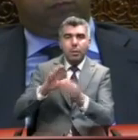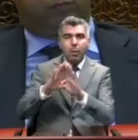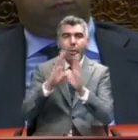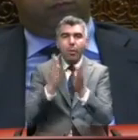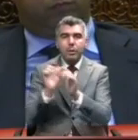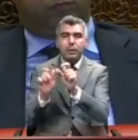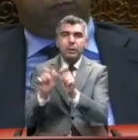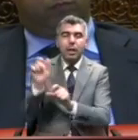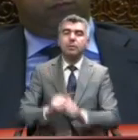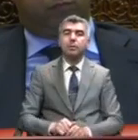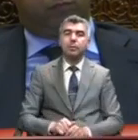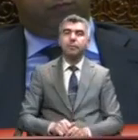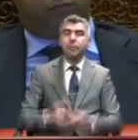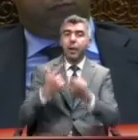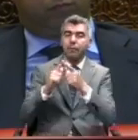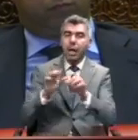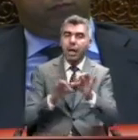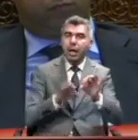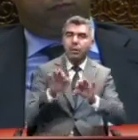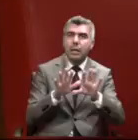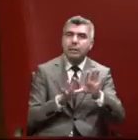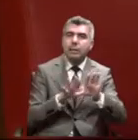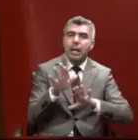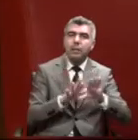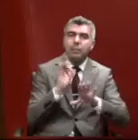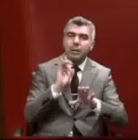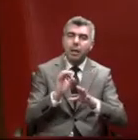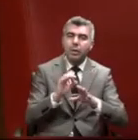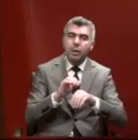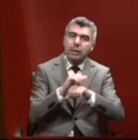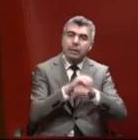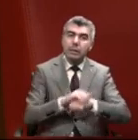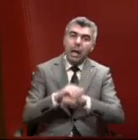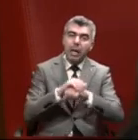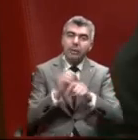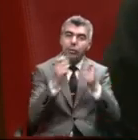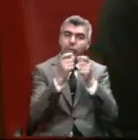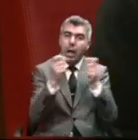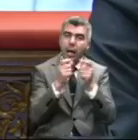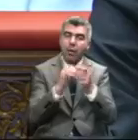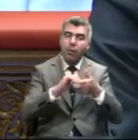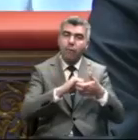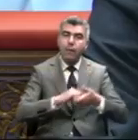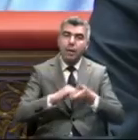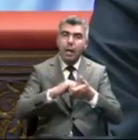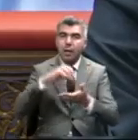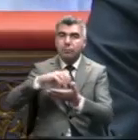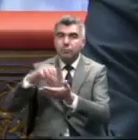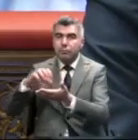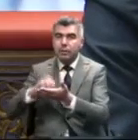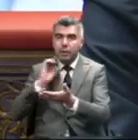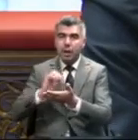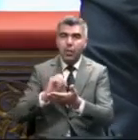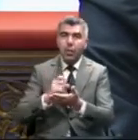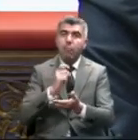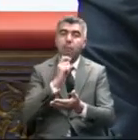وذلك بفضل العديد من الاجراءات والتدابير التي كان الاتحاد العام المقاوله المغرب وفيدراليته القطاعيه ولا يزال